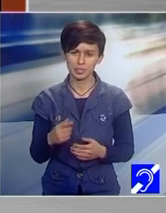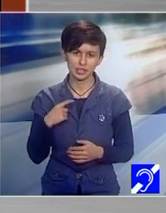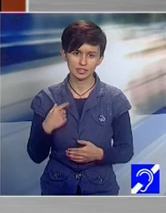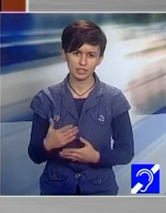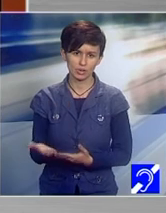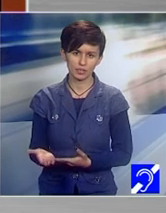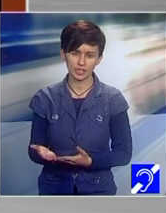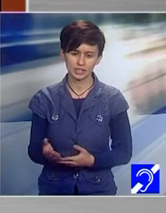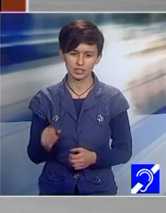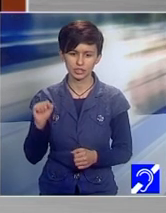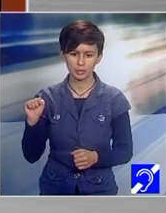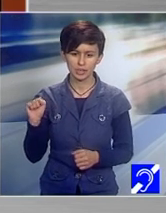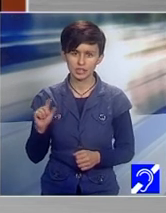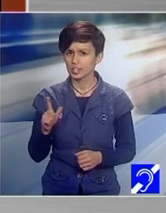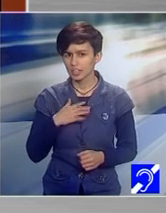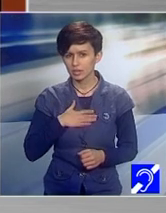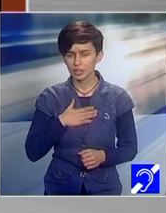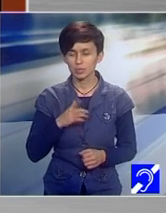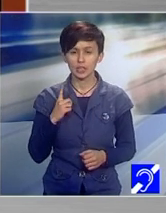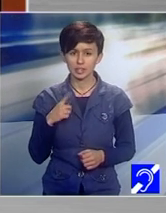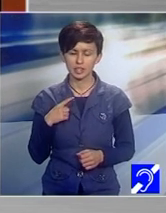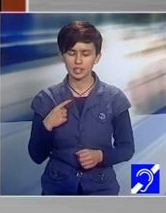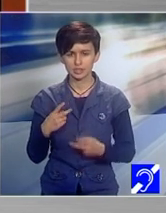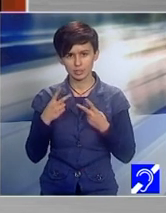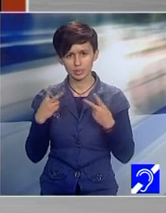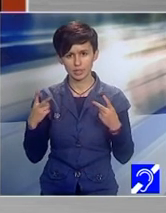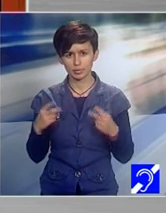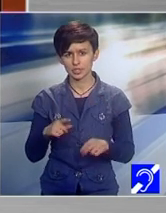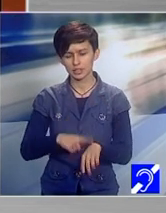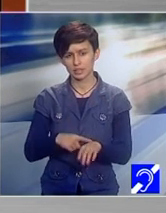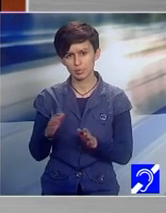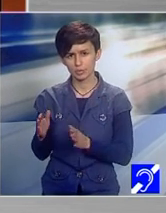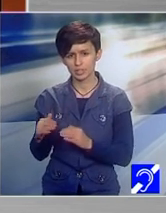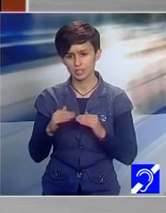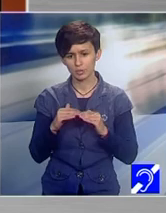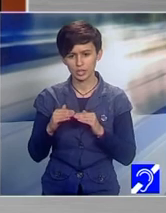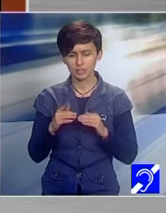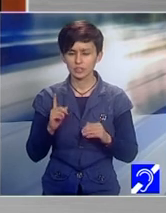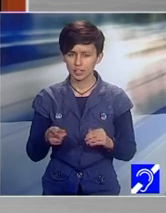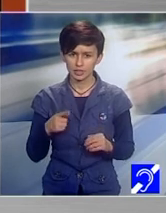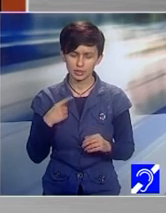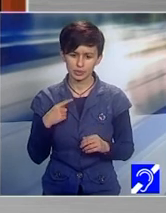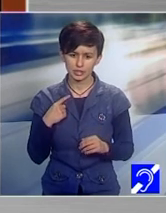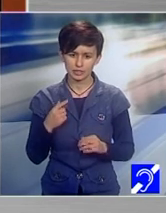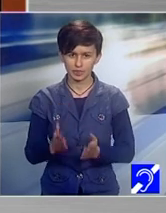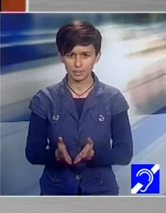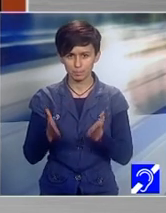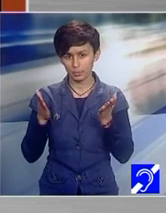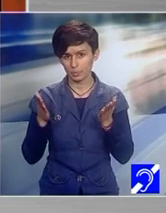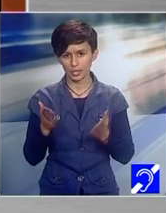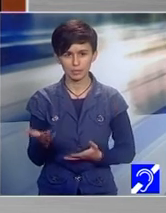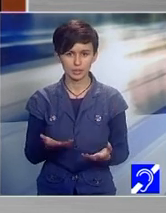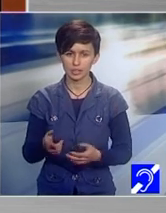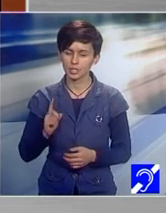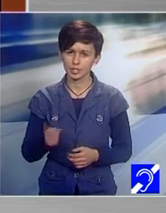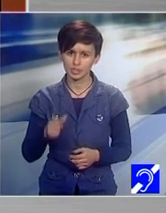partidele, este cel mai important moment în democrație, ar trebui să fie, și nu exagerat, sărbătoarea în care